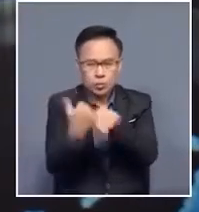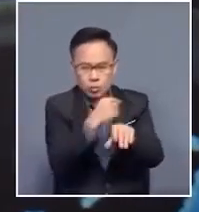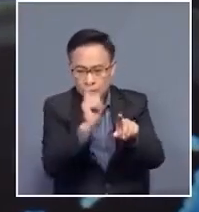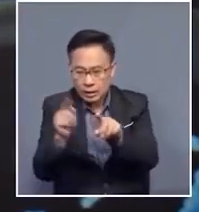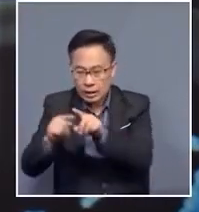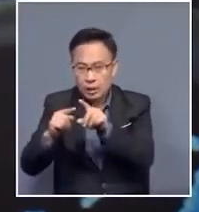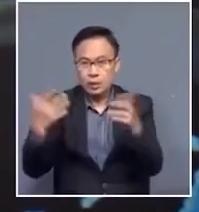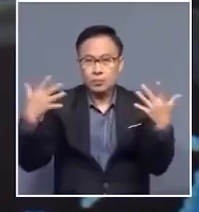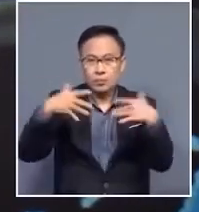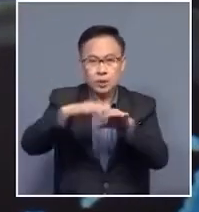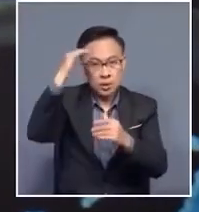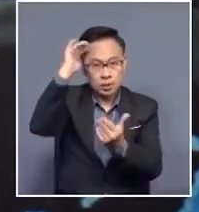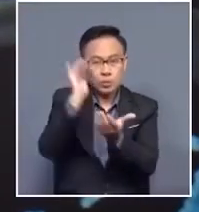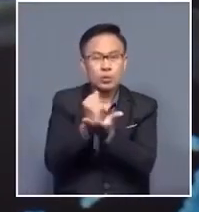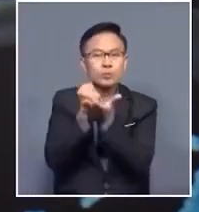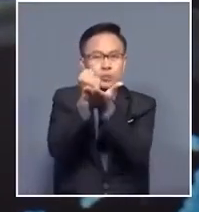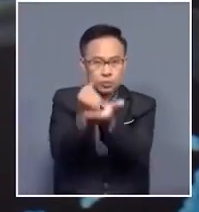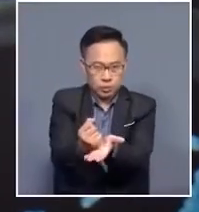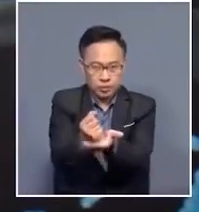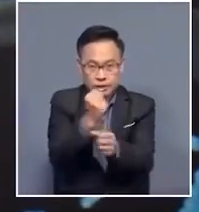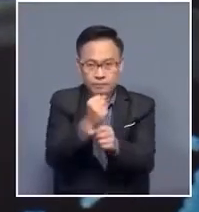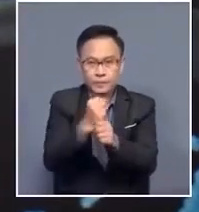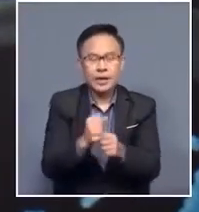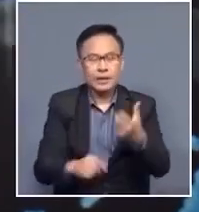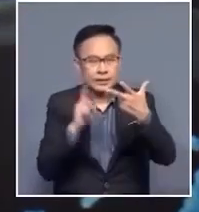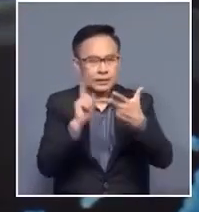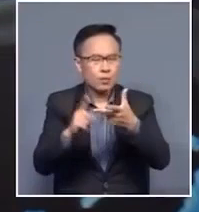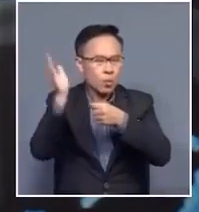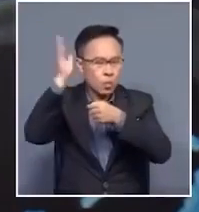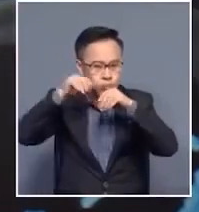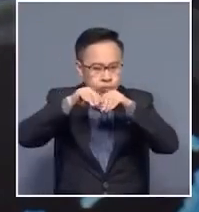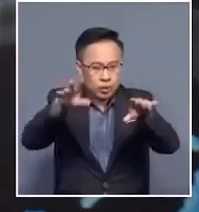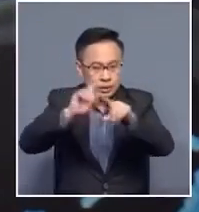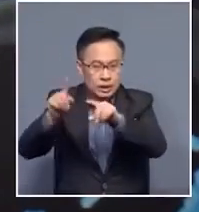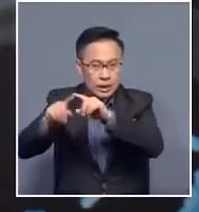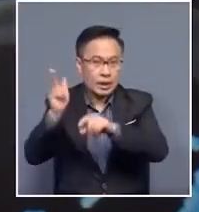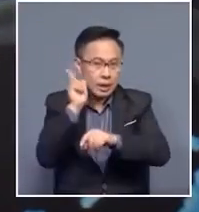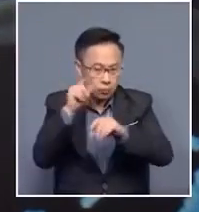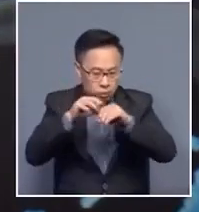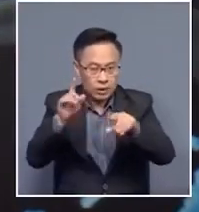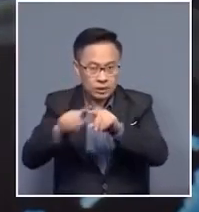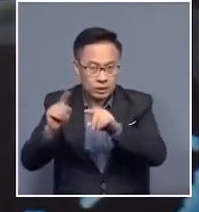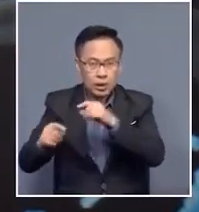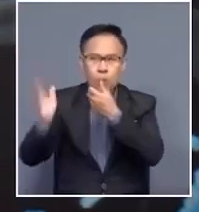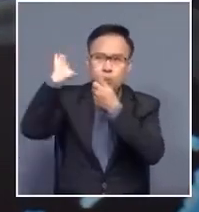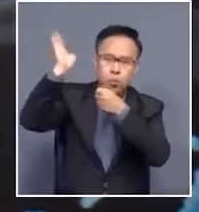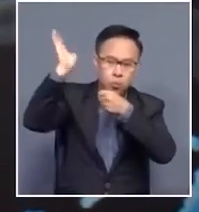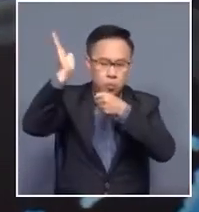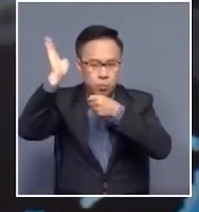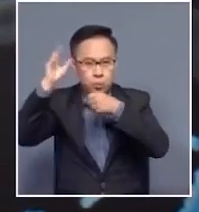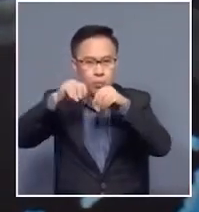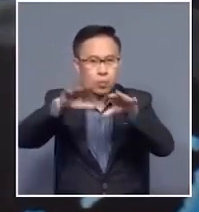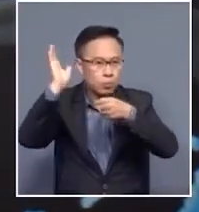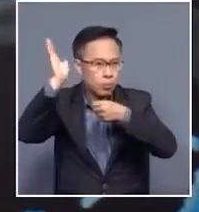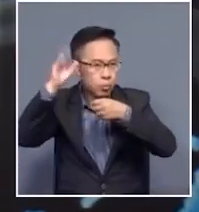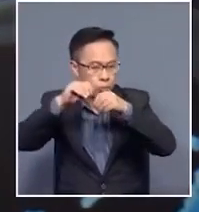าสัมพันธ์ให้หลีกเลี่ยงเส้นทางน้ำท่วมโดยใช้ทั้งในพื้นที่ก็ใช้ไมโครโฟนต่างๆส่วนในส่วน